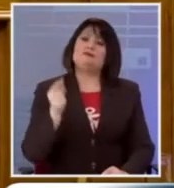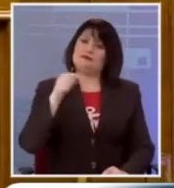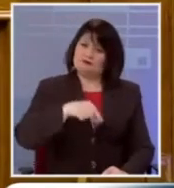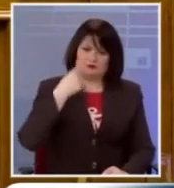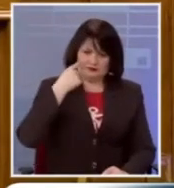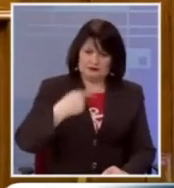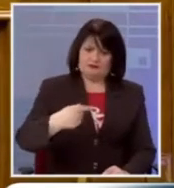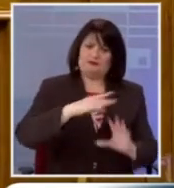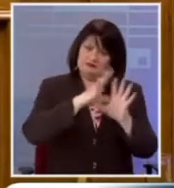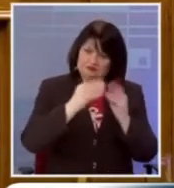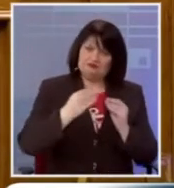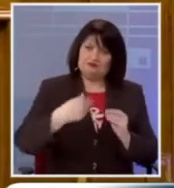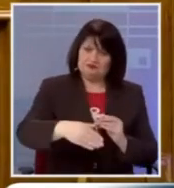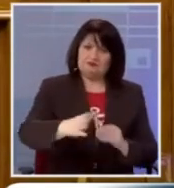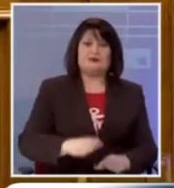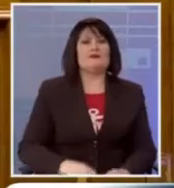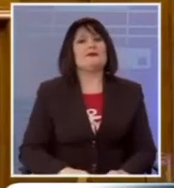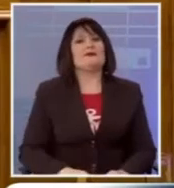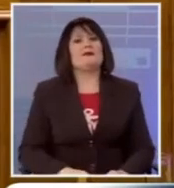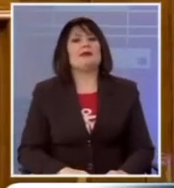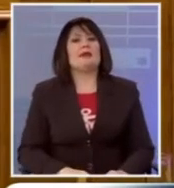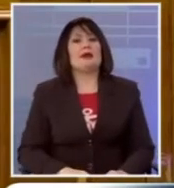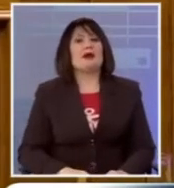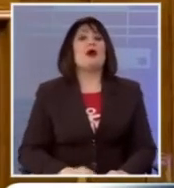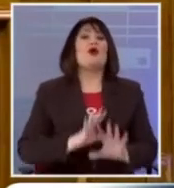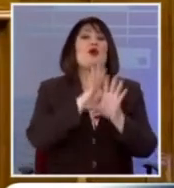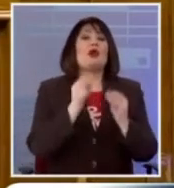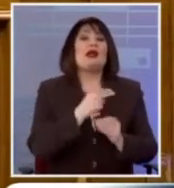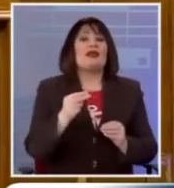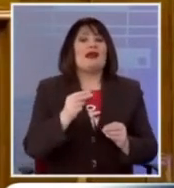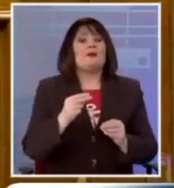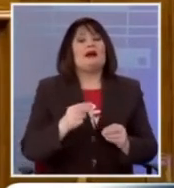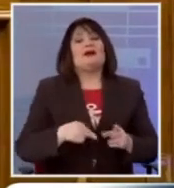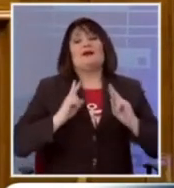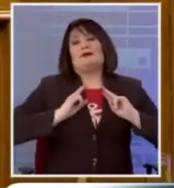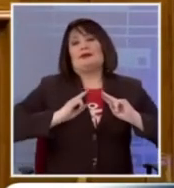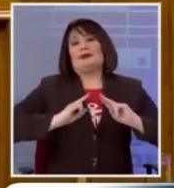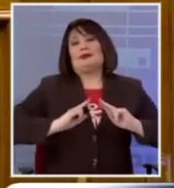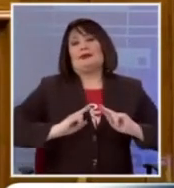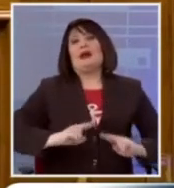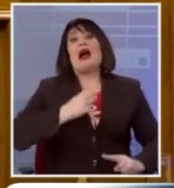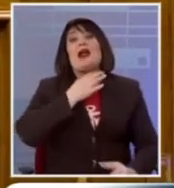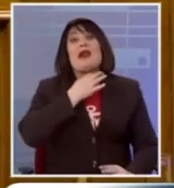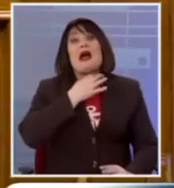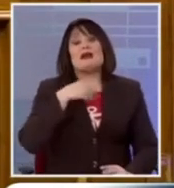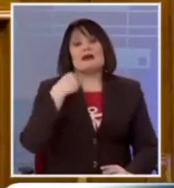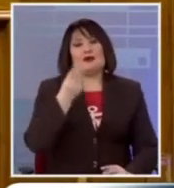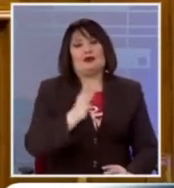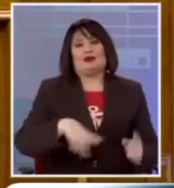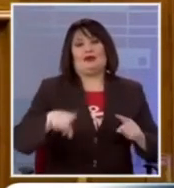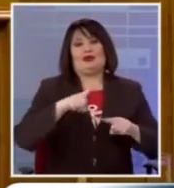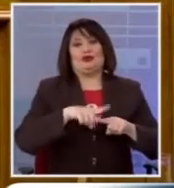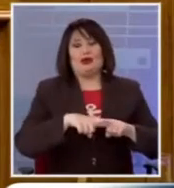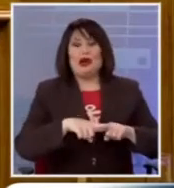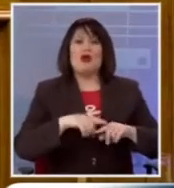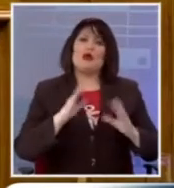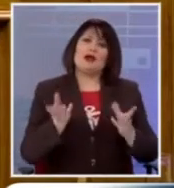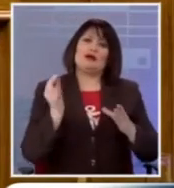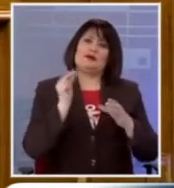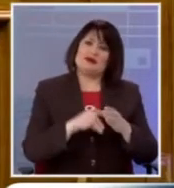δούμε όλα. Σε κάθε περίπτωση όμως αυτή τη βαθιά ανάσα ικανοποίησης την είχε ανάγκη ο λαός μας, είτε μας